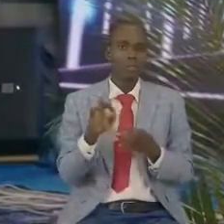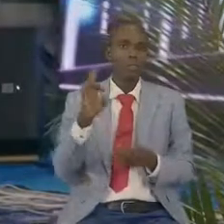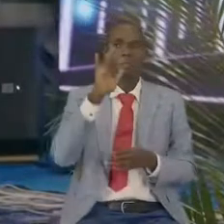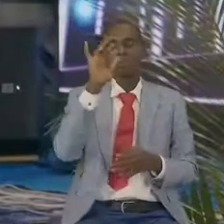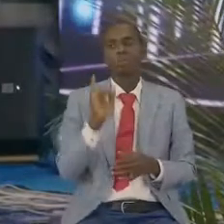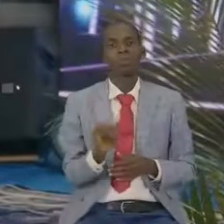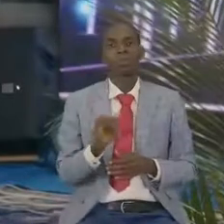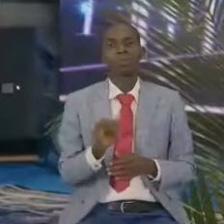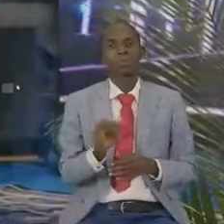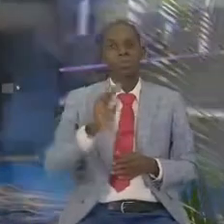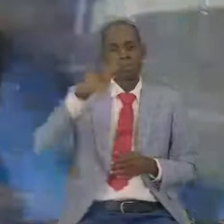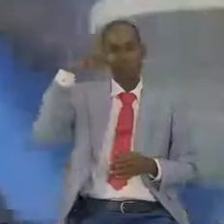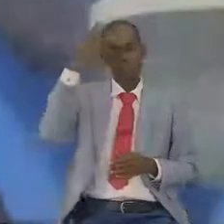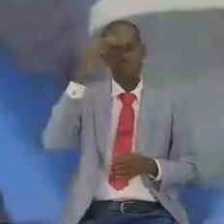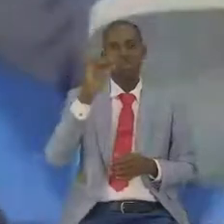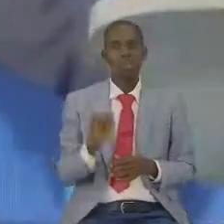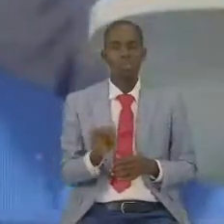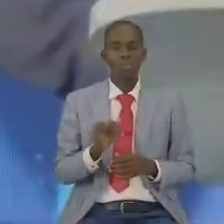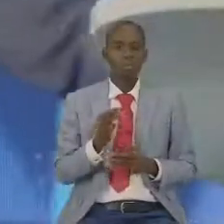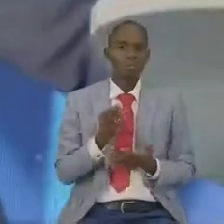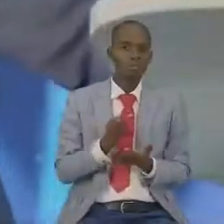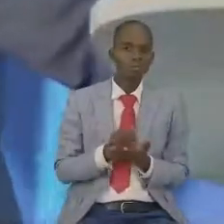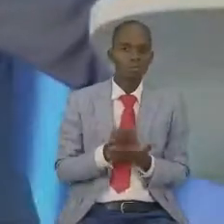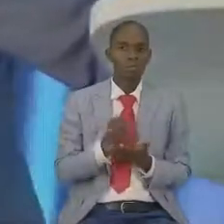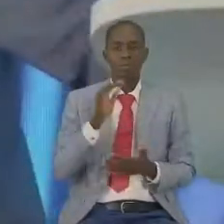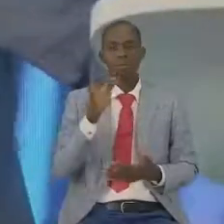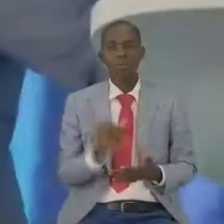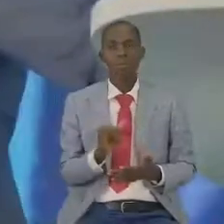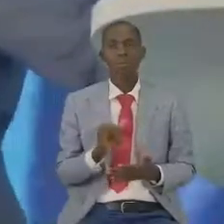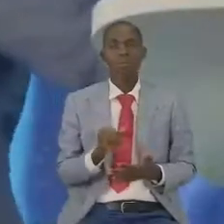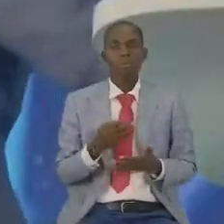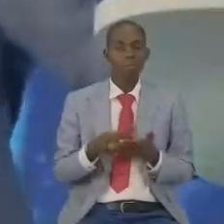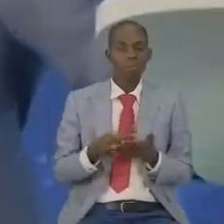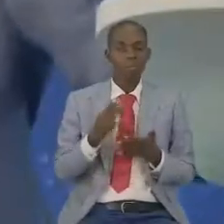spirituellement, politiquement, financièrement,